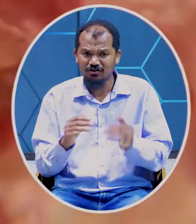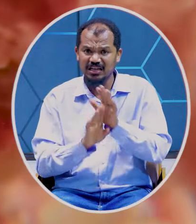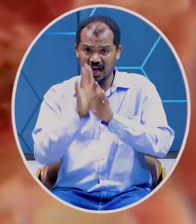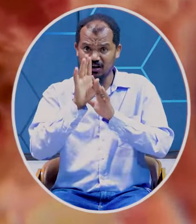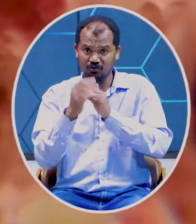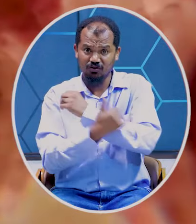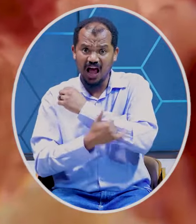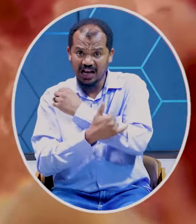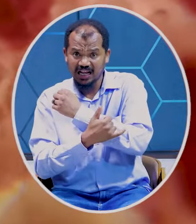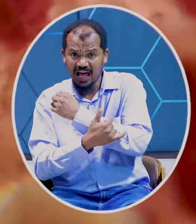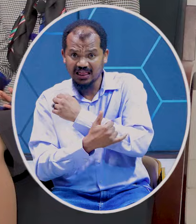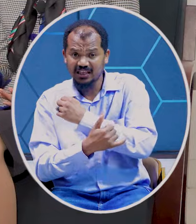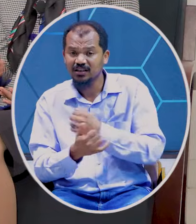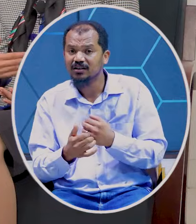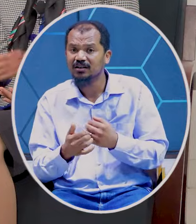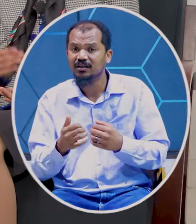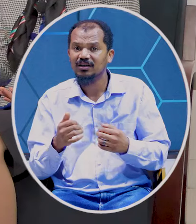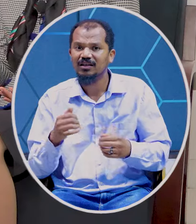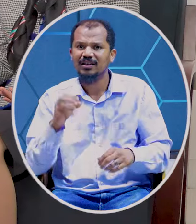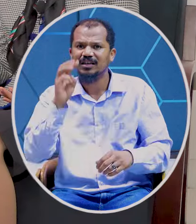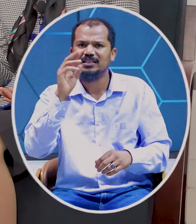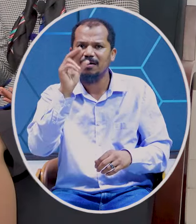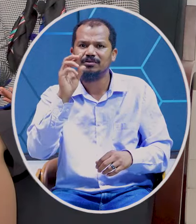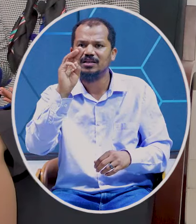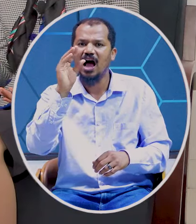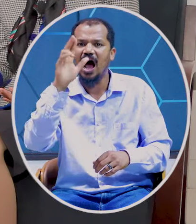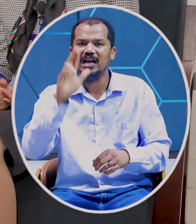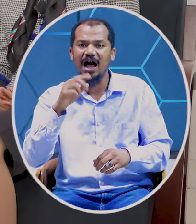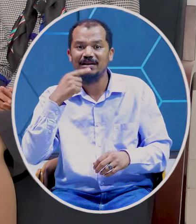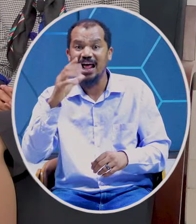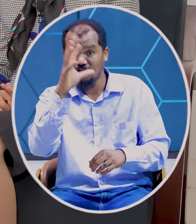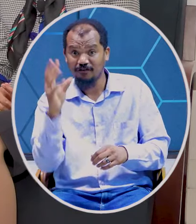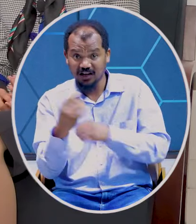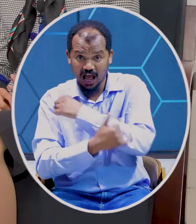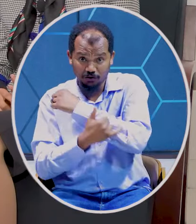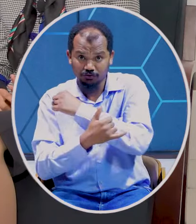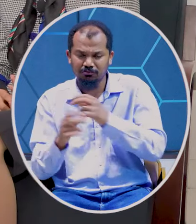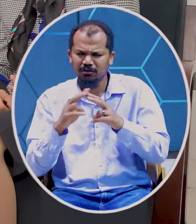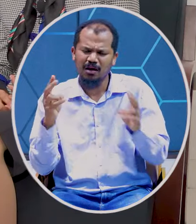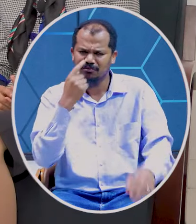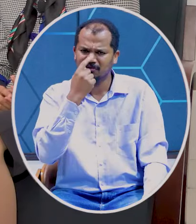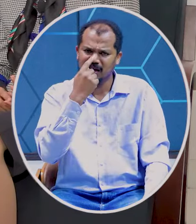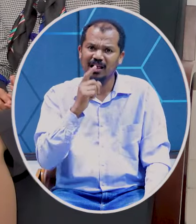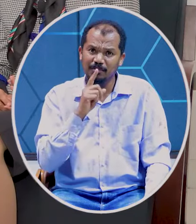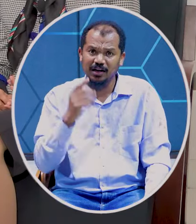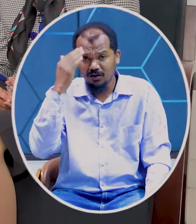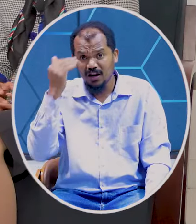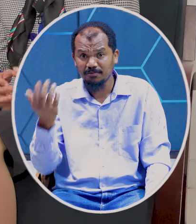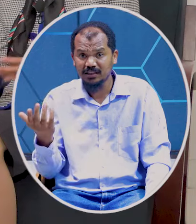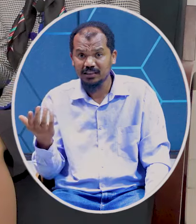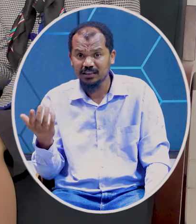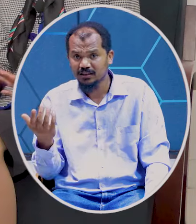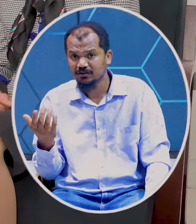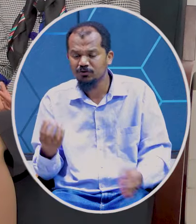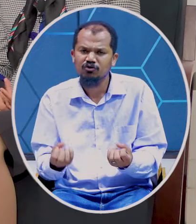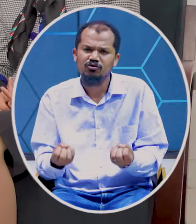አሁን ያደጉት ሀገራት ላይ ብዙም የለም እኛ ሰብ ሳሃራን አፍሪካ ምንላቸው ላይ ግን በጣም የተለመደ ነው ለምን